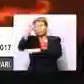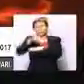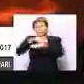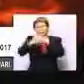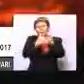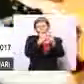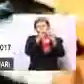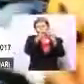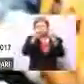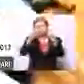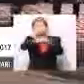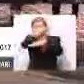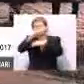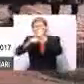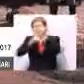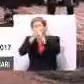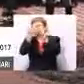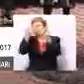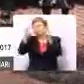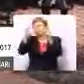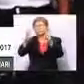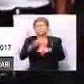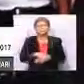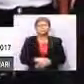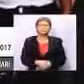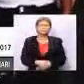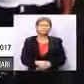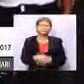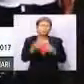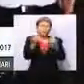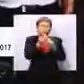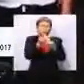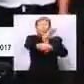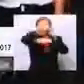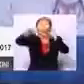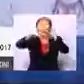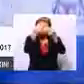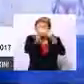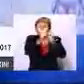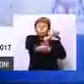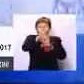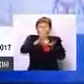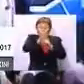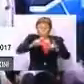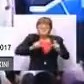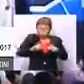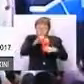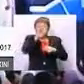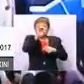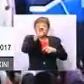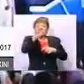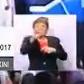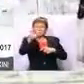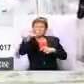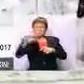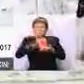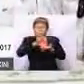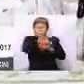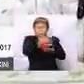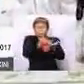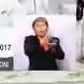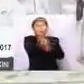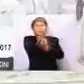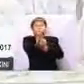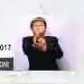tahun 2007 dan 2016. Daripada jumlah keseluruhan pelaburan swasta di ECER, pelaburan